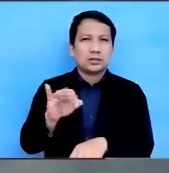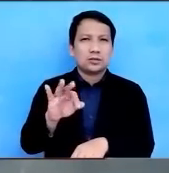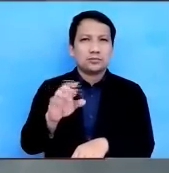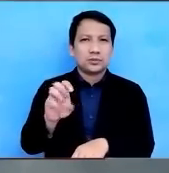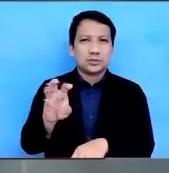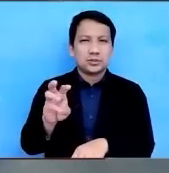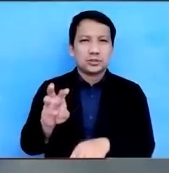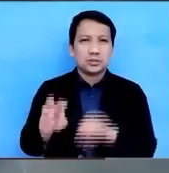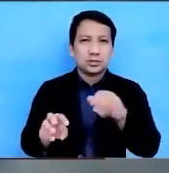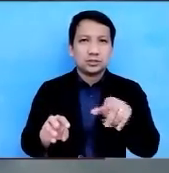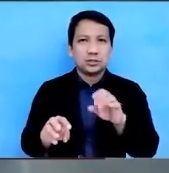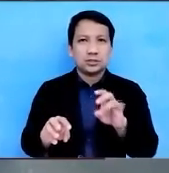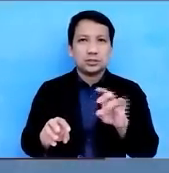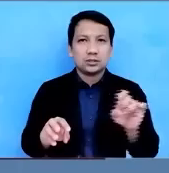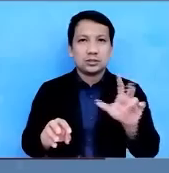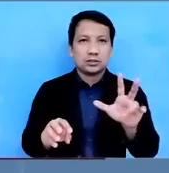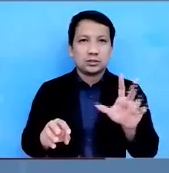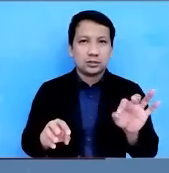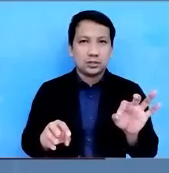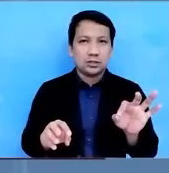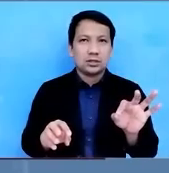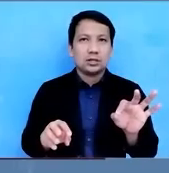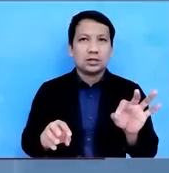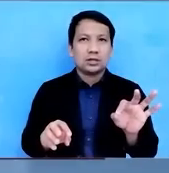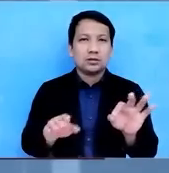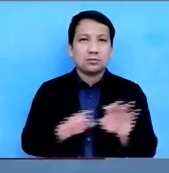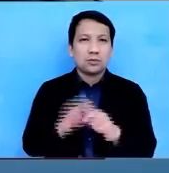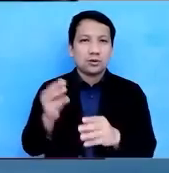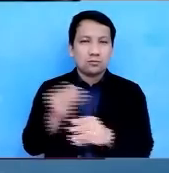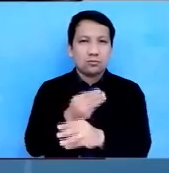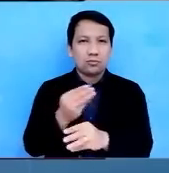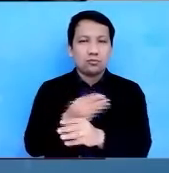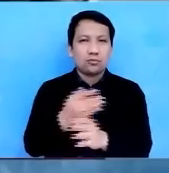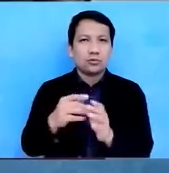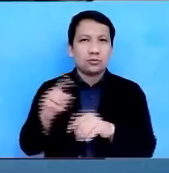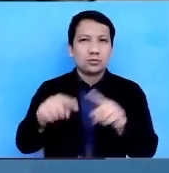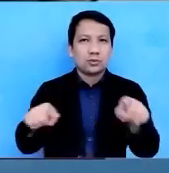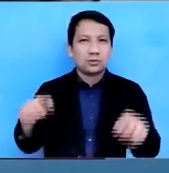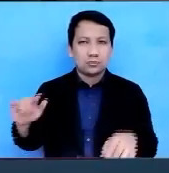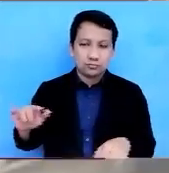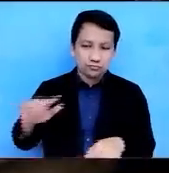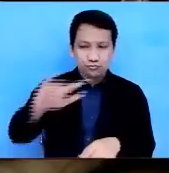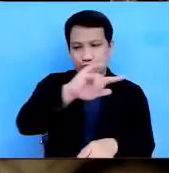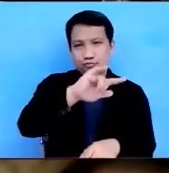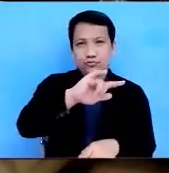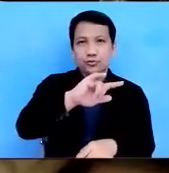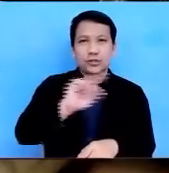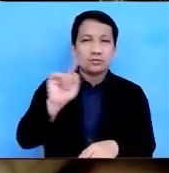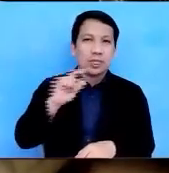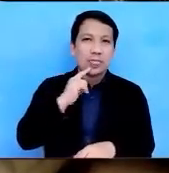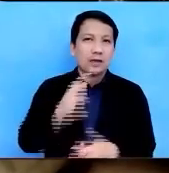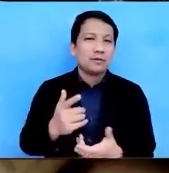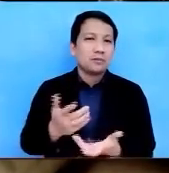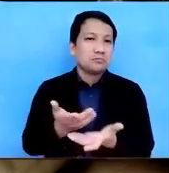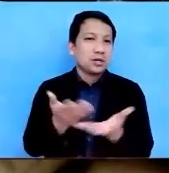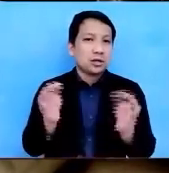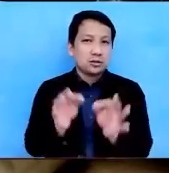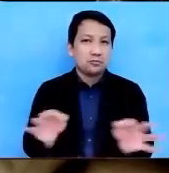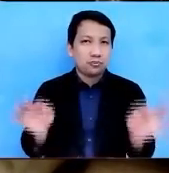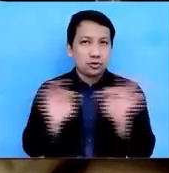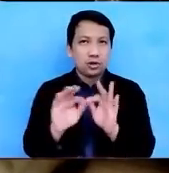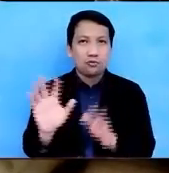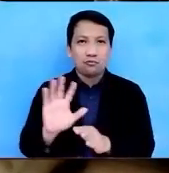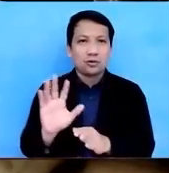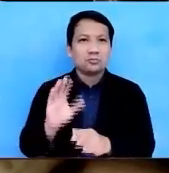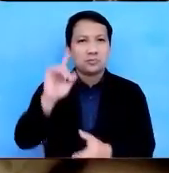ang JAS-39 Gripen. Ito ay mga modernong multi-role fighter aircraft. Kaya po mga kapatid, huwag agad magpadala sa